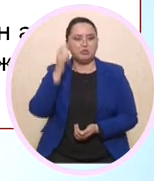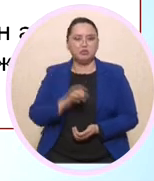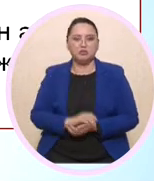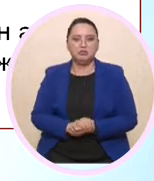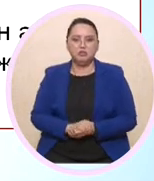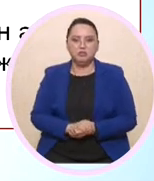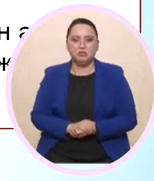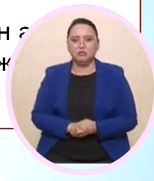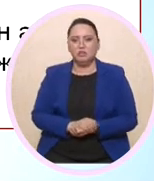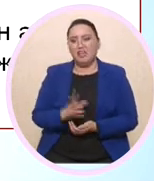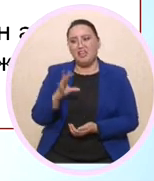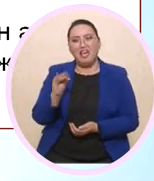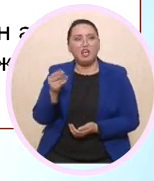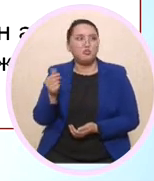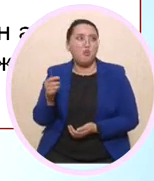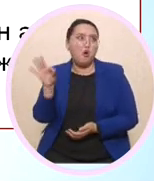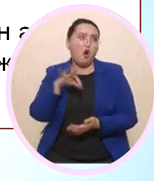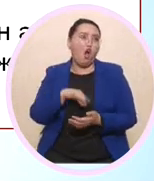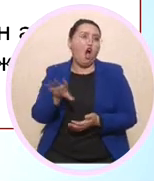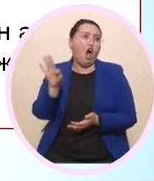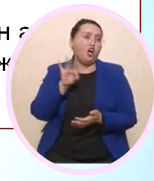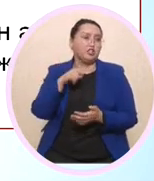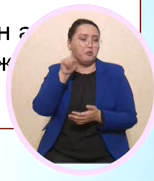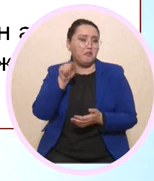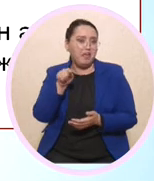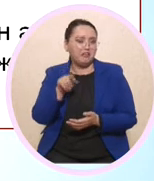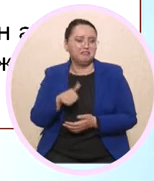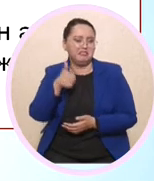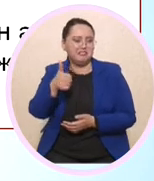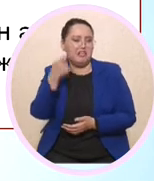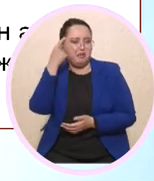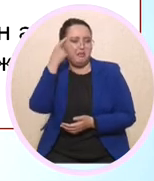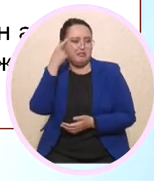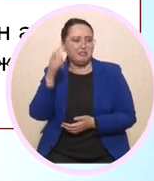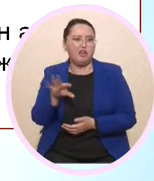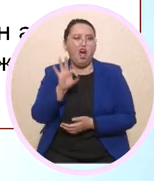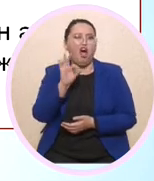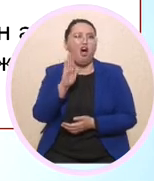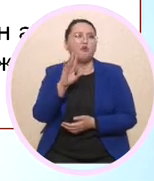ашиг хонжоо олох вэ гэдгийг сайн мэдж байна, овжин ашиглаж байна.